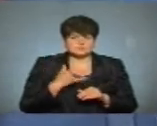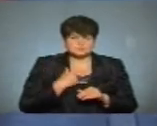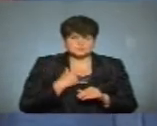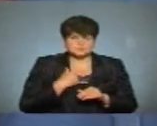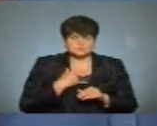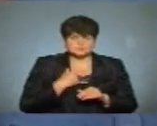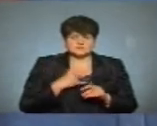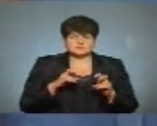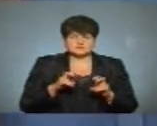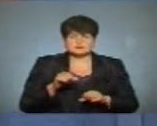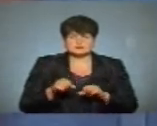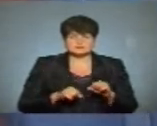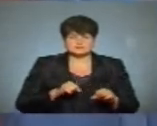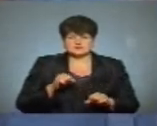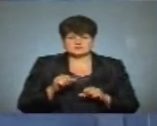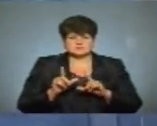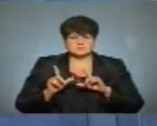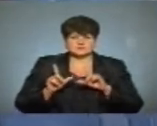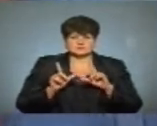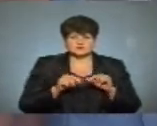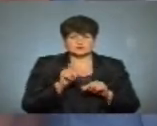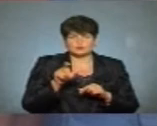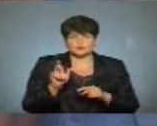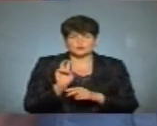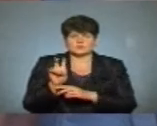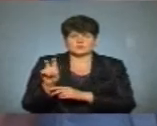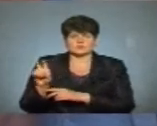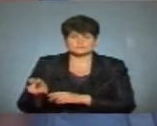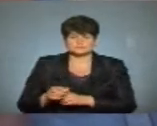потім сідаю на велосипед. І поїхав по людях.